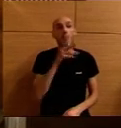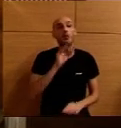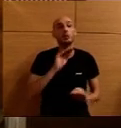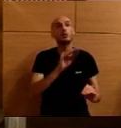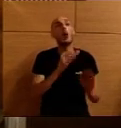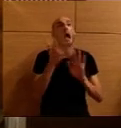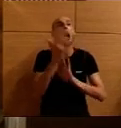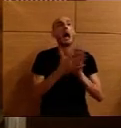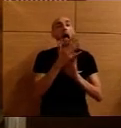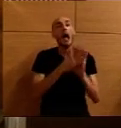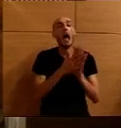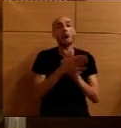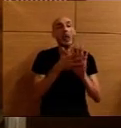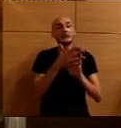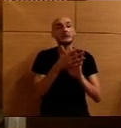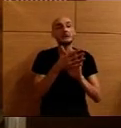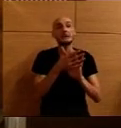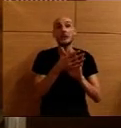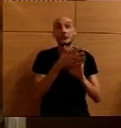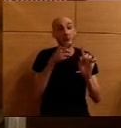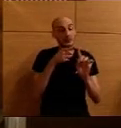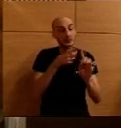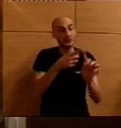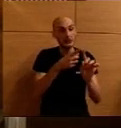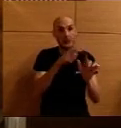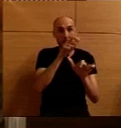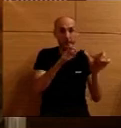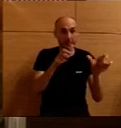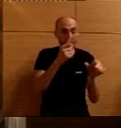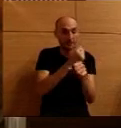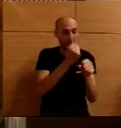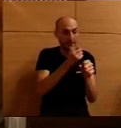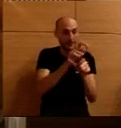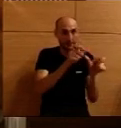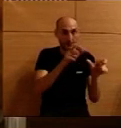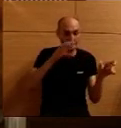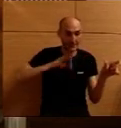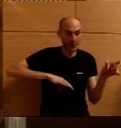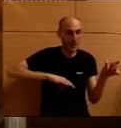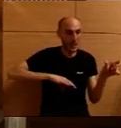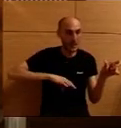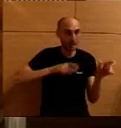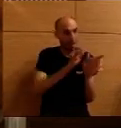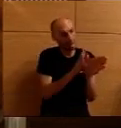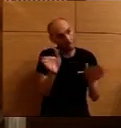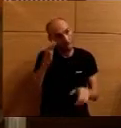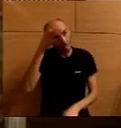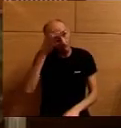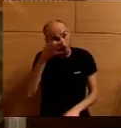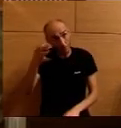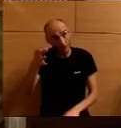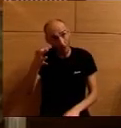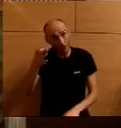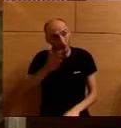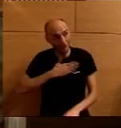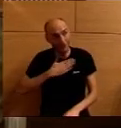intervenció, que tenia que anar de personal, resulta que és per parlar del poble d'una persona de